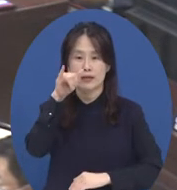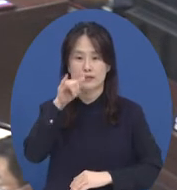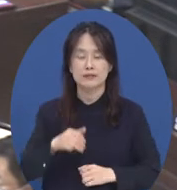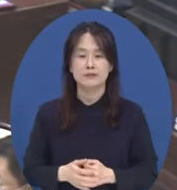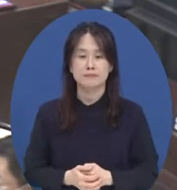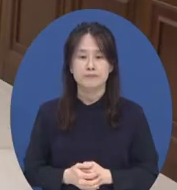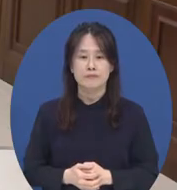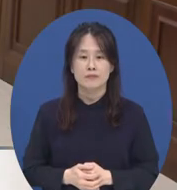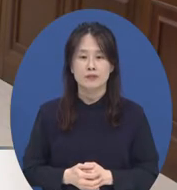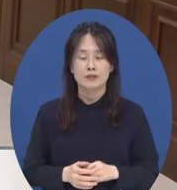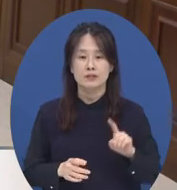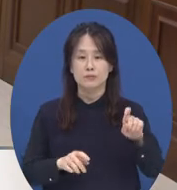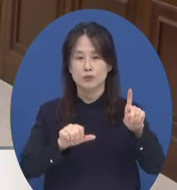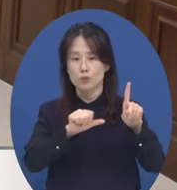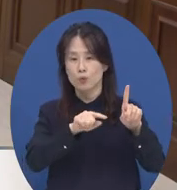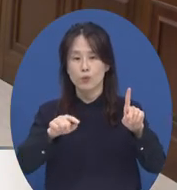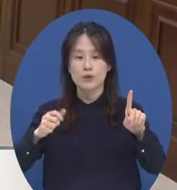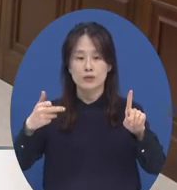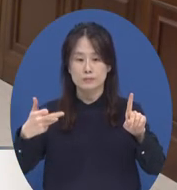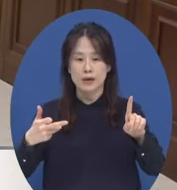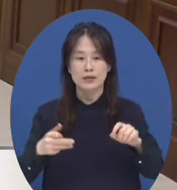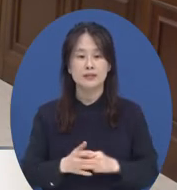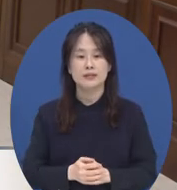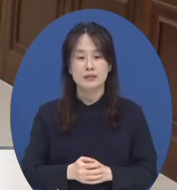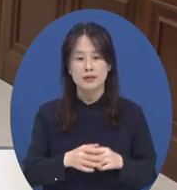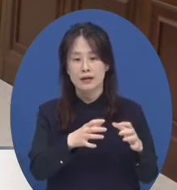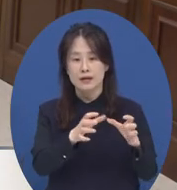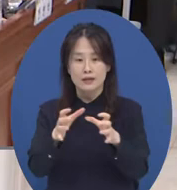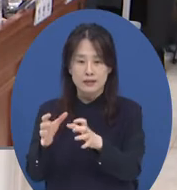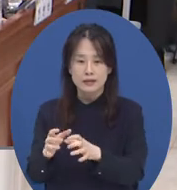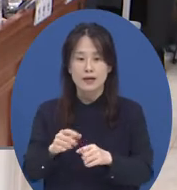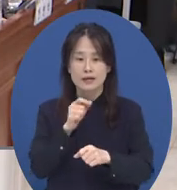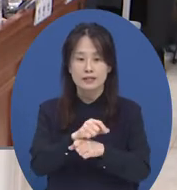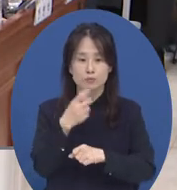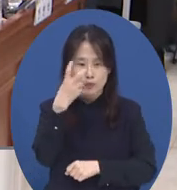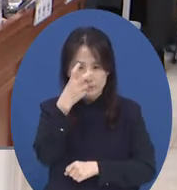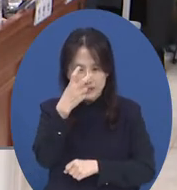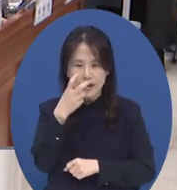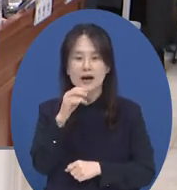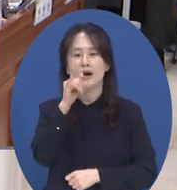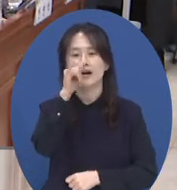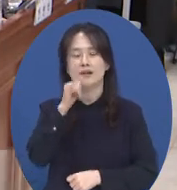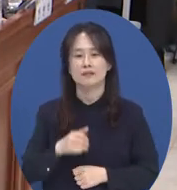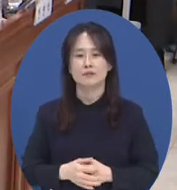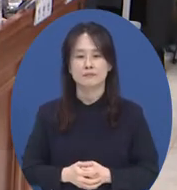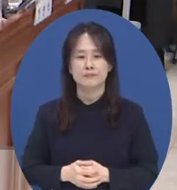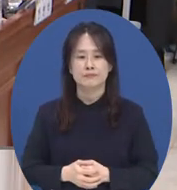있습니다. 5일부터 18일까지는 각 상임위별 행정사무감사가 진행됩니다.